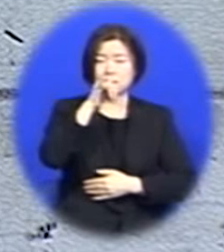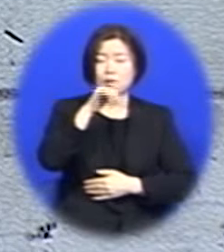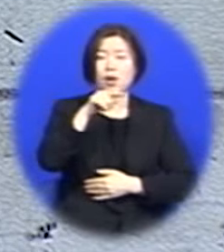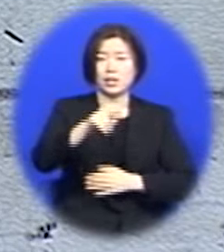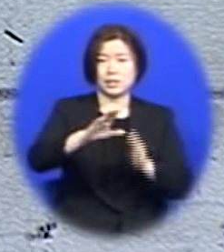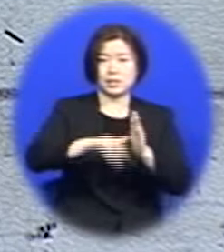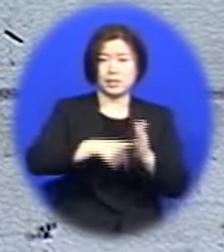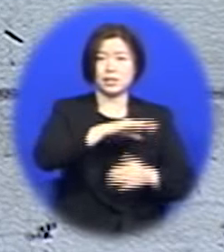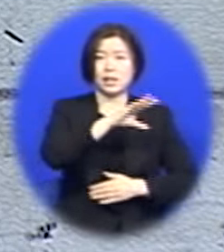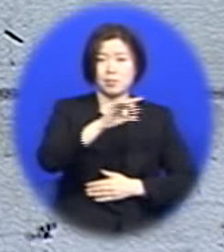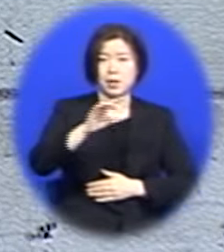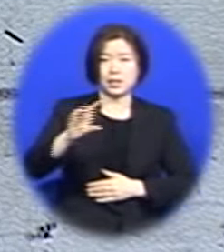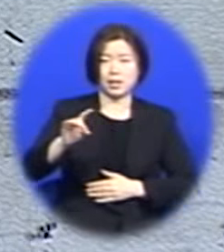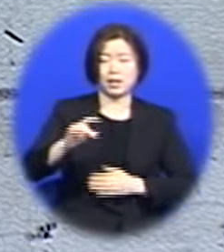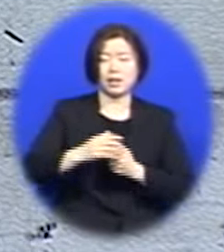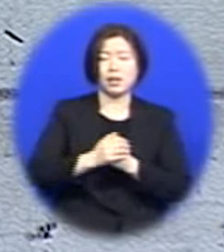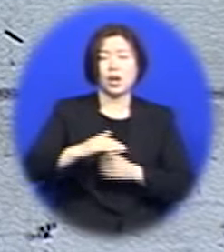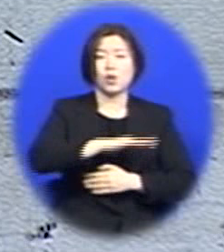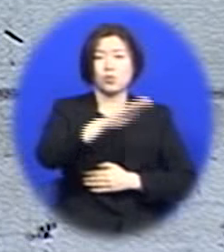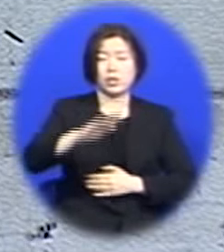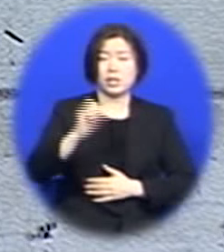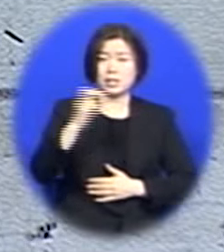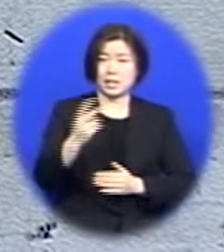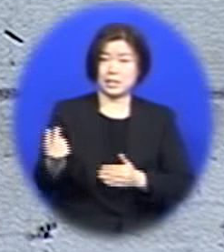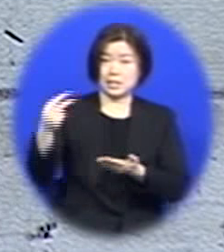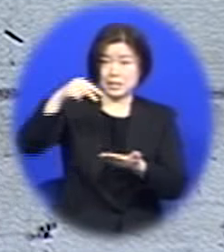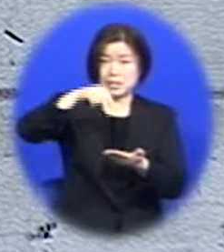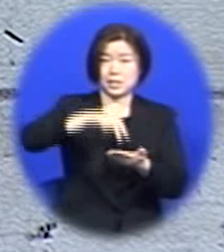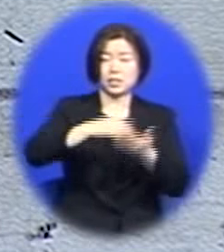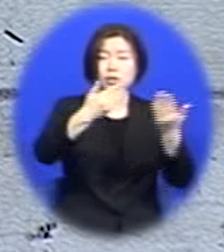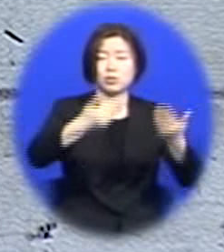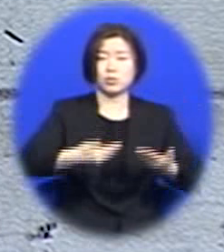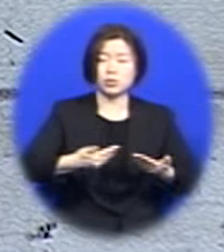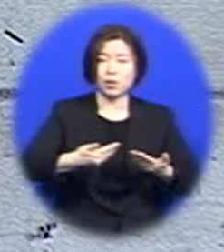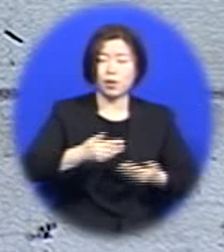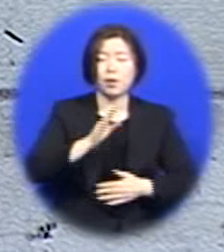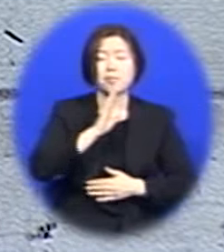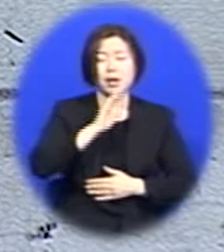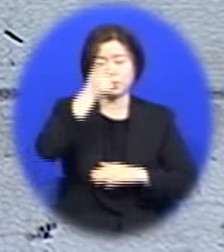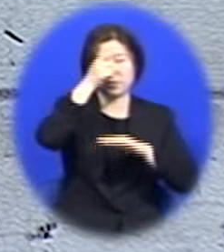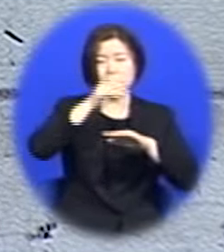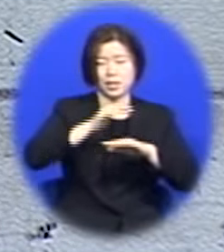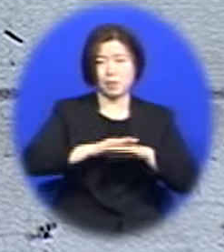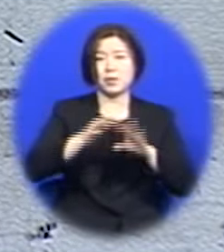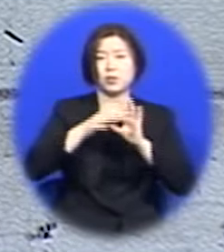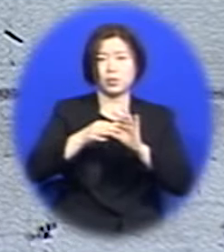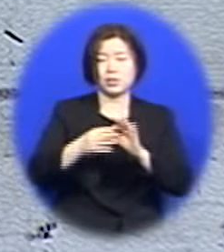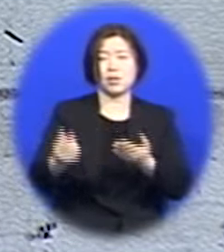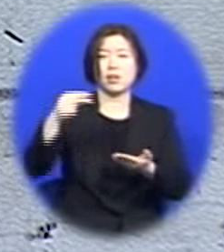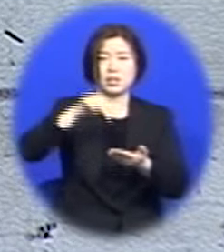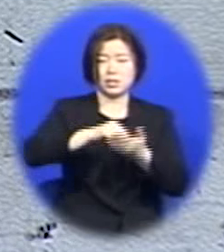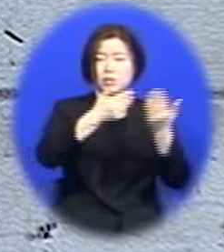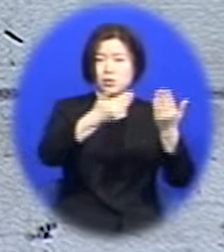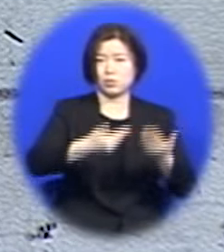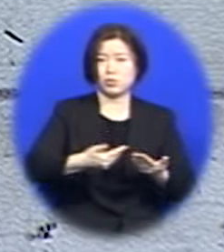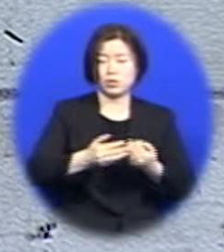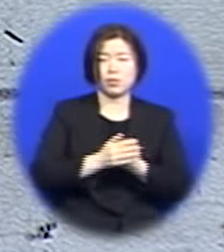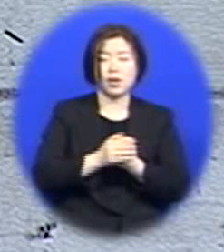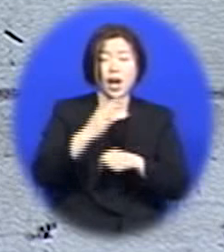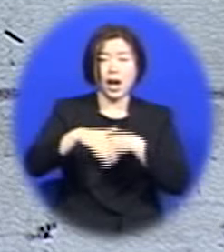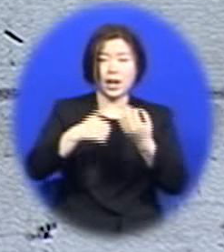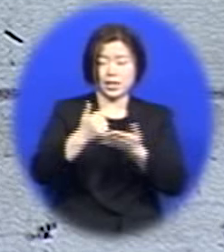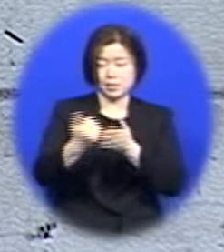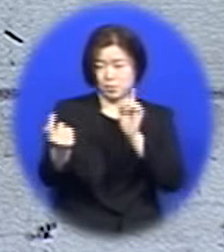그때마다 하나님은 우리를 다시 일으키시는데 바로 예배를 통해서 일으키십니다. 하나님을 만나게